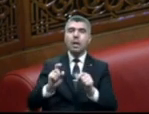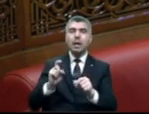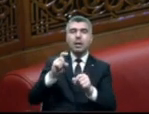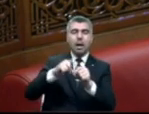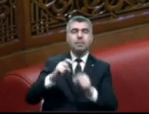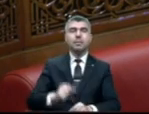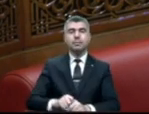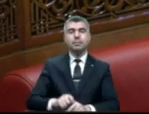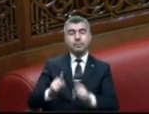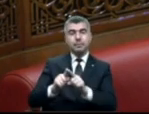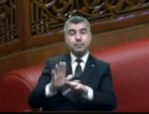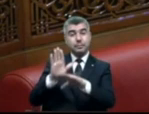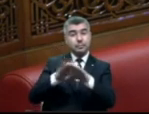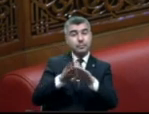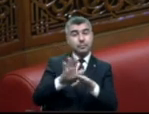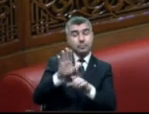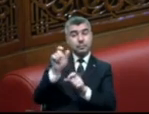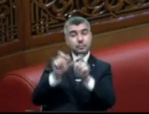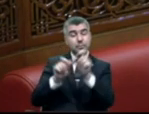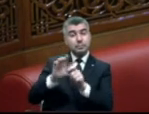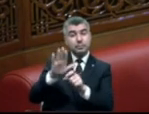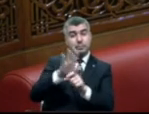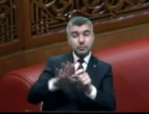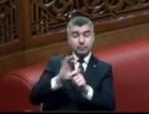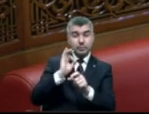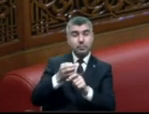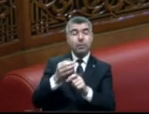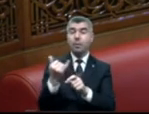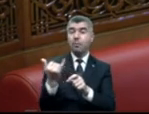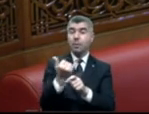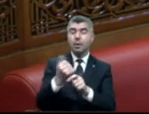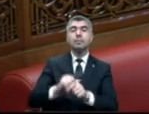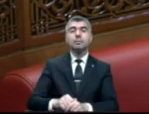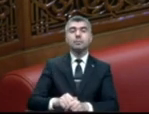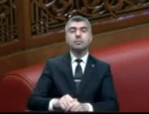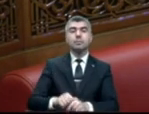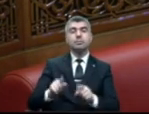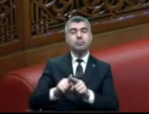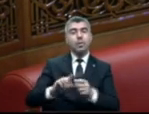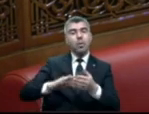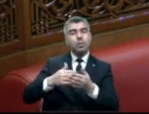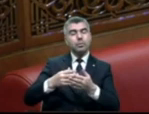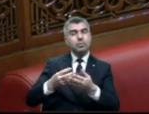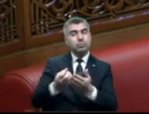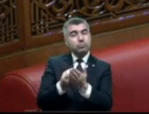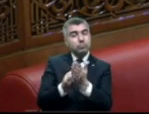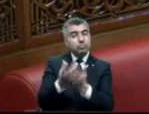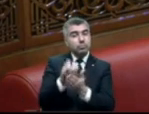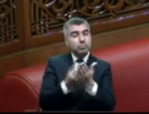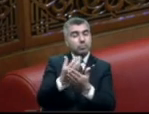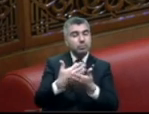الحرية النقابية، وحث المشغلين على إحداث وتفعيل المؤسسات التمثيلية للأجراء وتوجيه الملاحظات